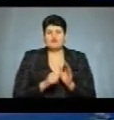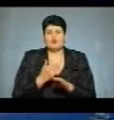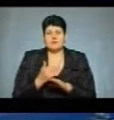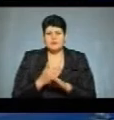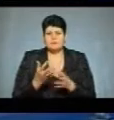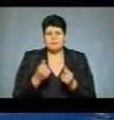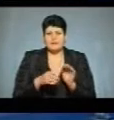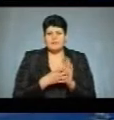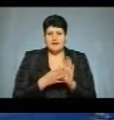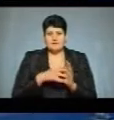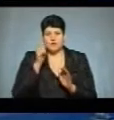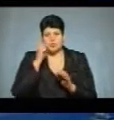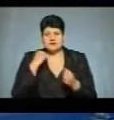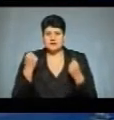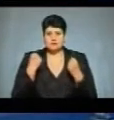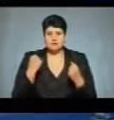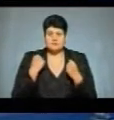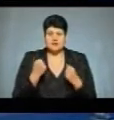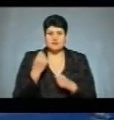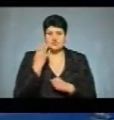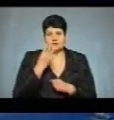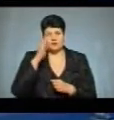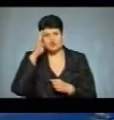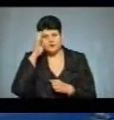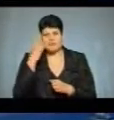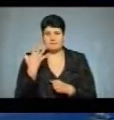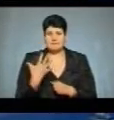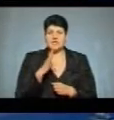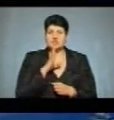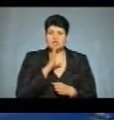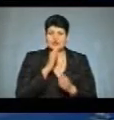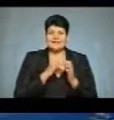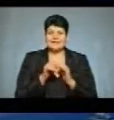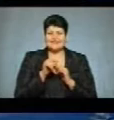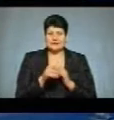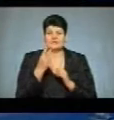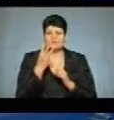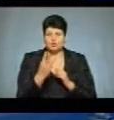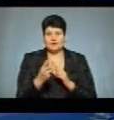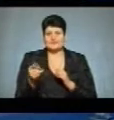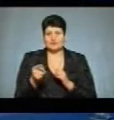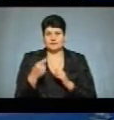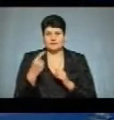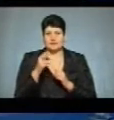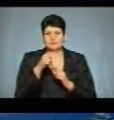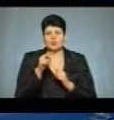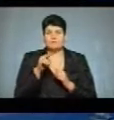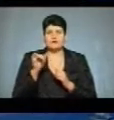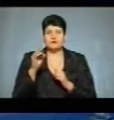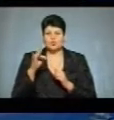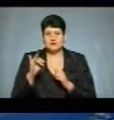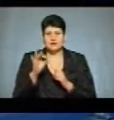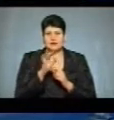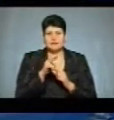біатлону беруть 9 українських спортсменів. 4 чоловіків, 5 жінок, серед них 3 спортсменів з Тернопільщини – це Дмитро Підручний,